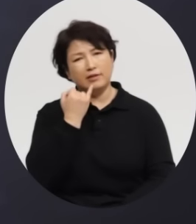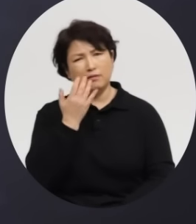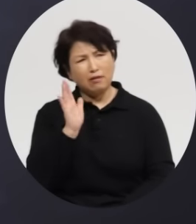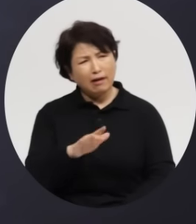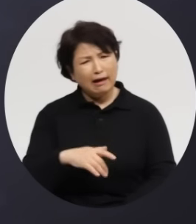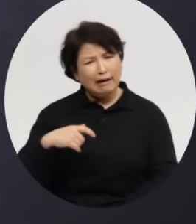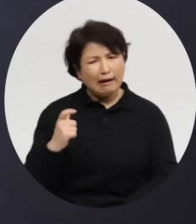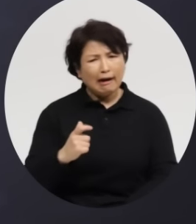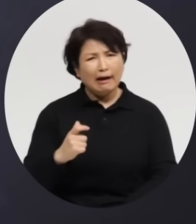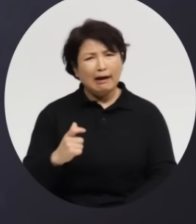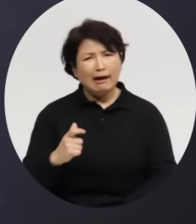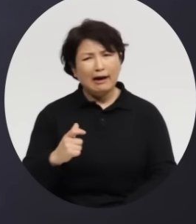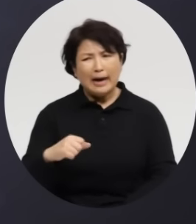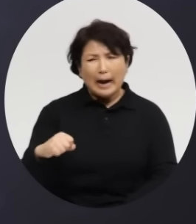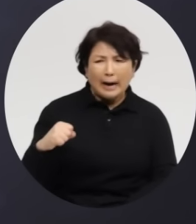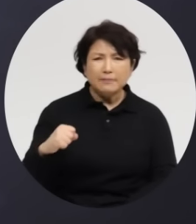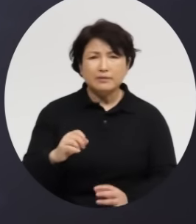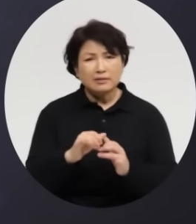되고 싶다.